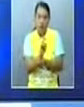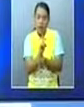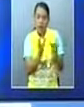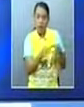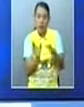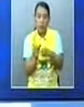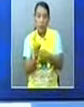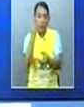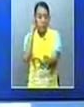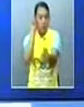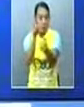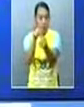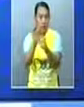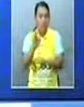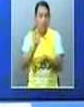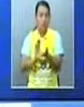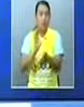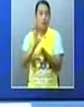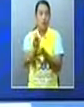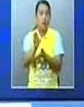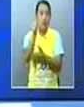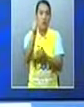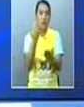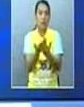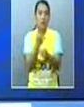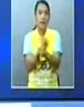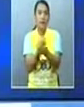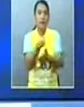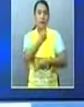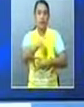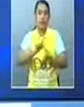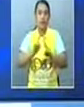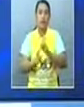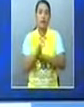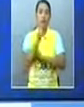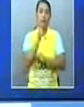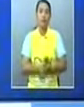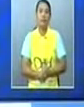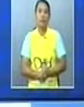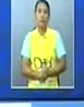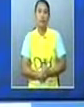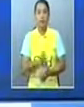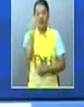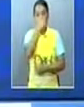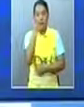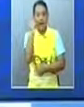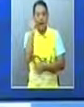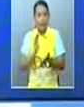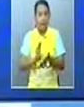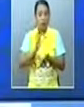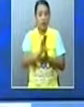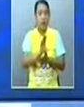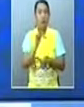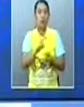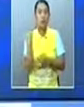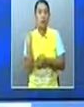เลือกลงทุนได้อย่างถูกต้องแล้วก็สร้างอัตราผลตอบแทนที่ดีในการลงทุนด้วยส่วนใครที่บอกว่าอยากจะลงทุนแบบเน้นคุณค่าค่ะหุ้นเน้นคุณ